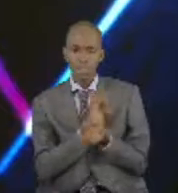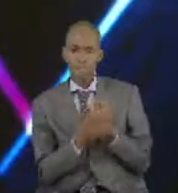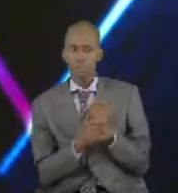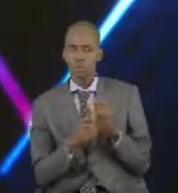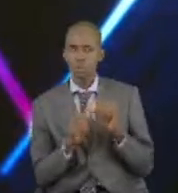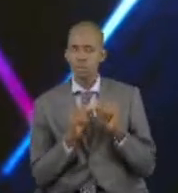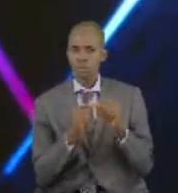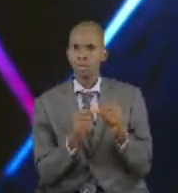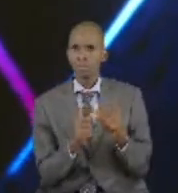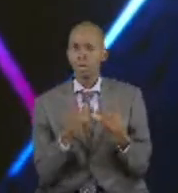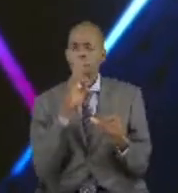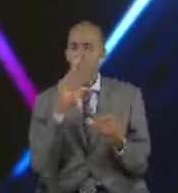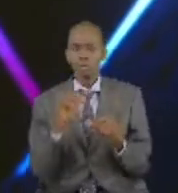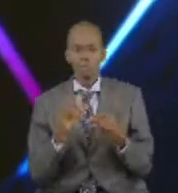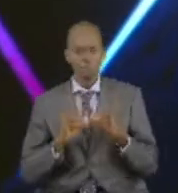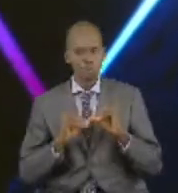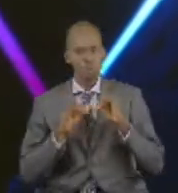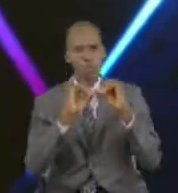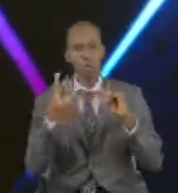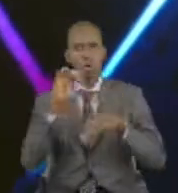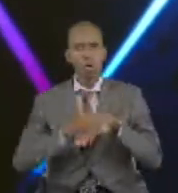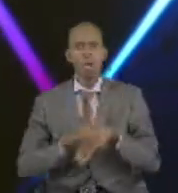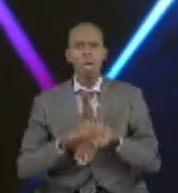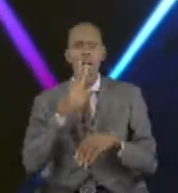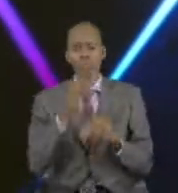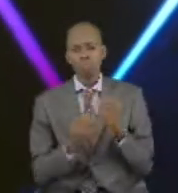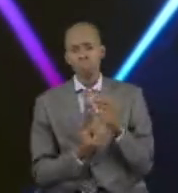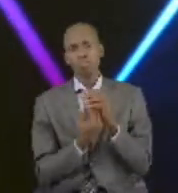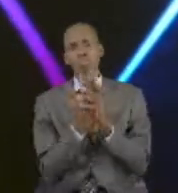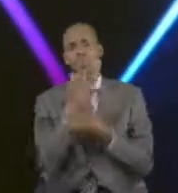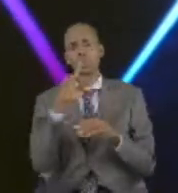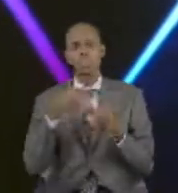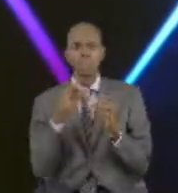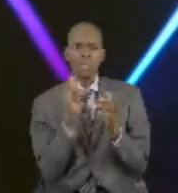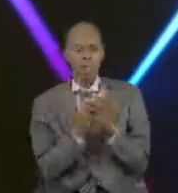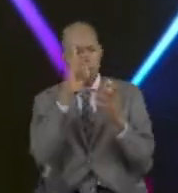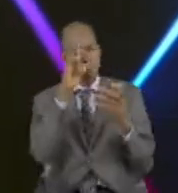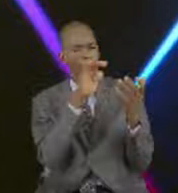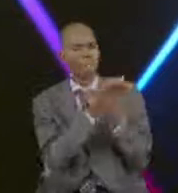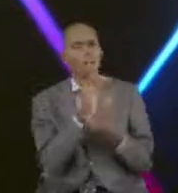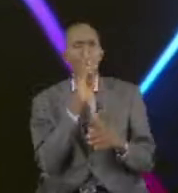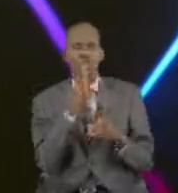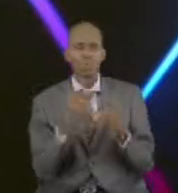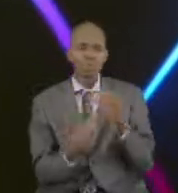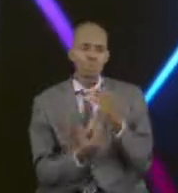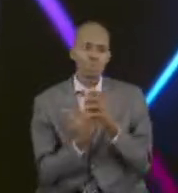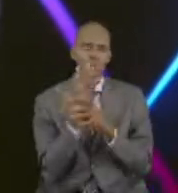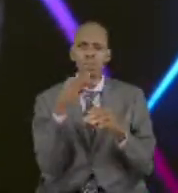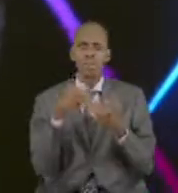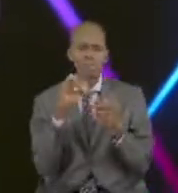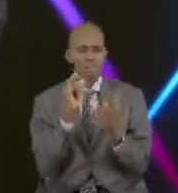êtes fortifié? Est-ce que vous continuez? Est-ce que vous croissez dans cette conviction? Est-ce que vous croissez dans